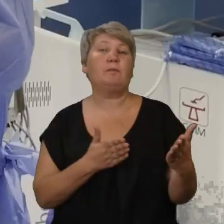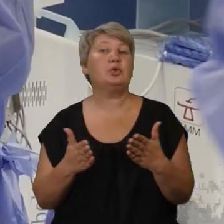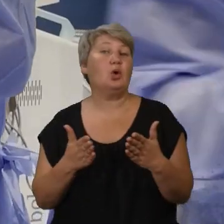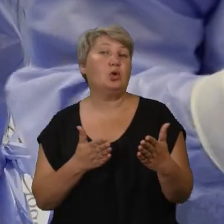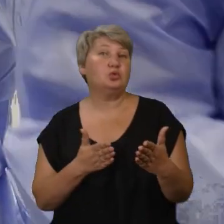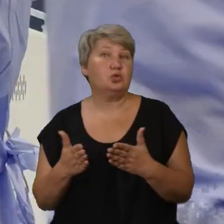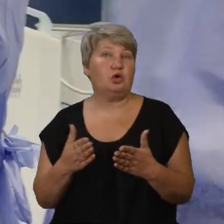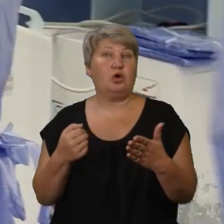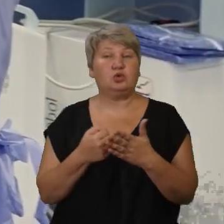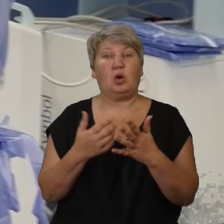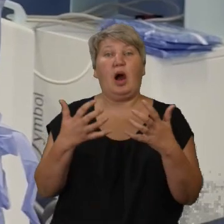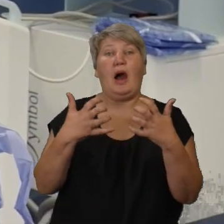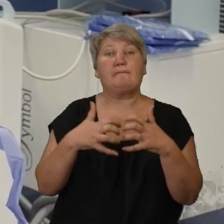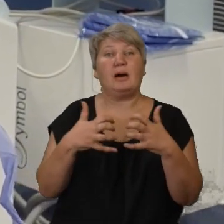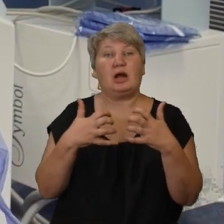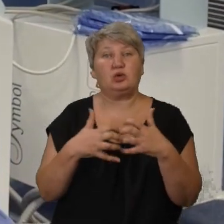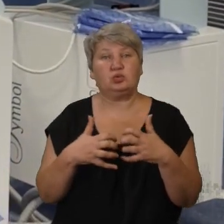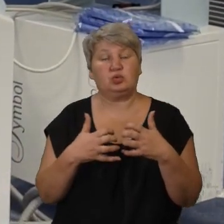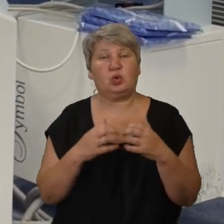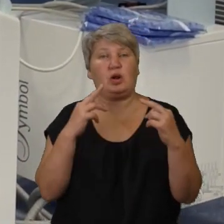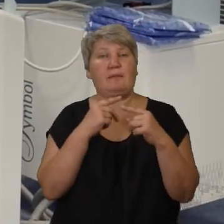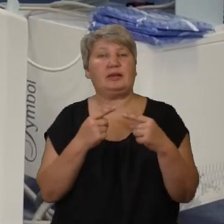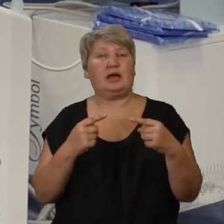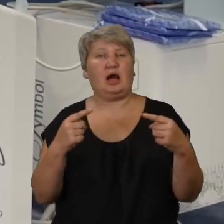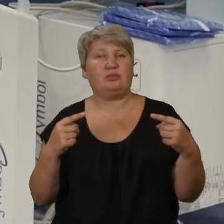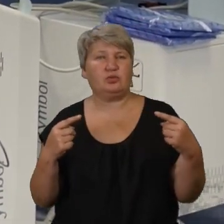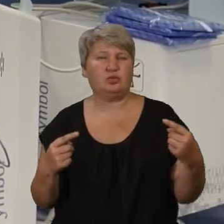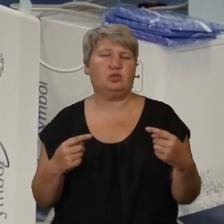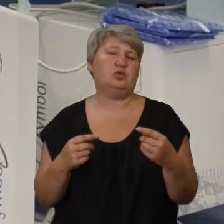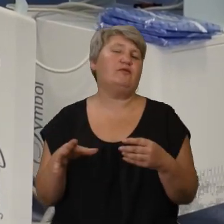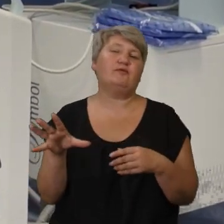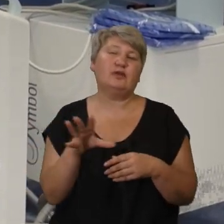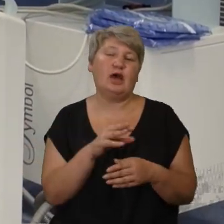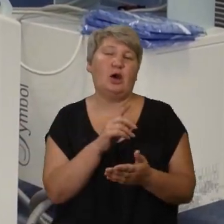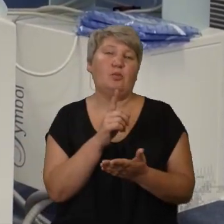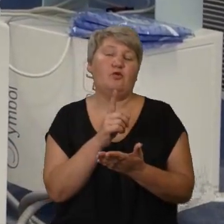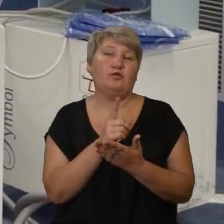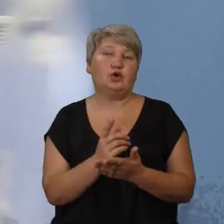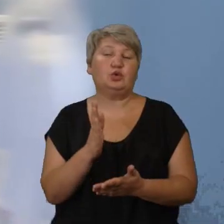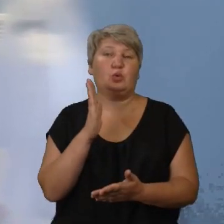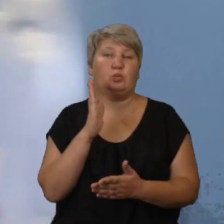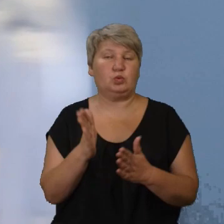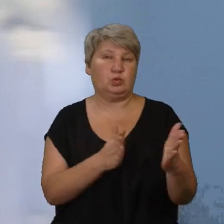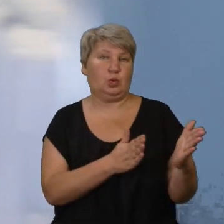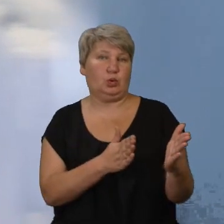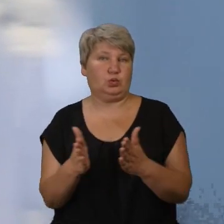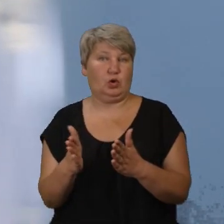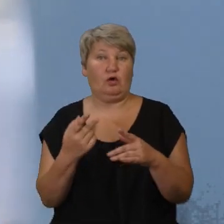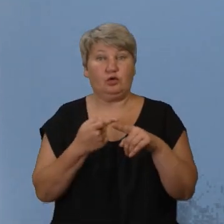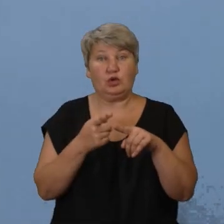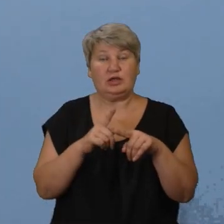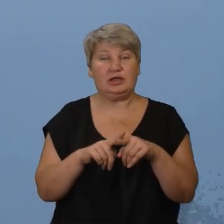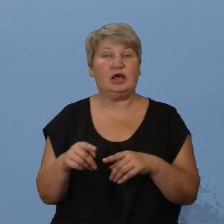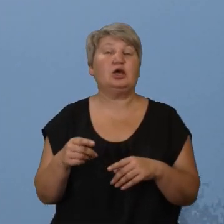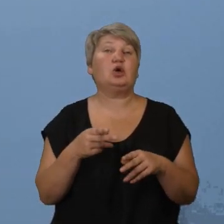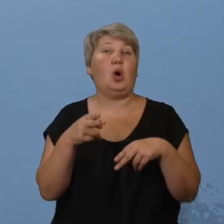апаратурі по медикаментах по розхідниках тобто все має бути готово до цієї операції